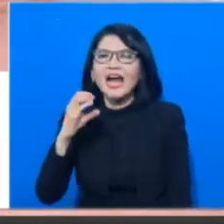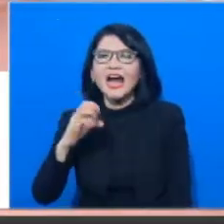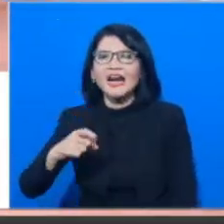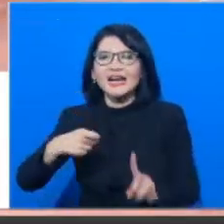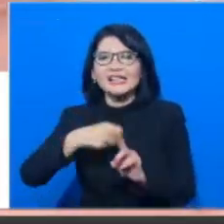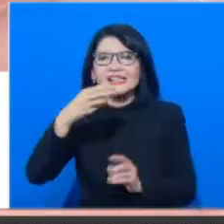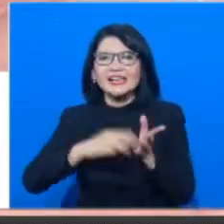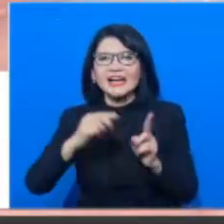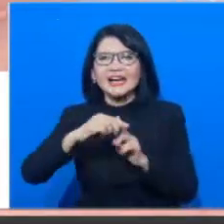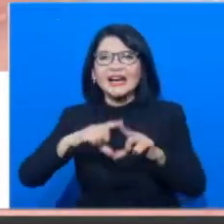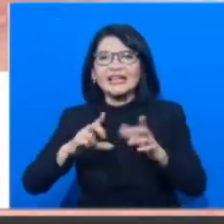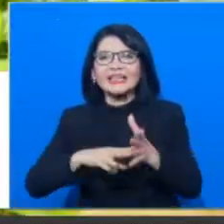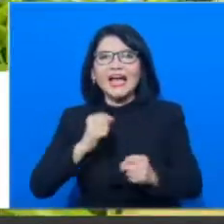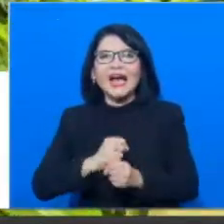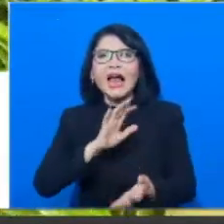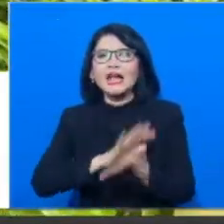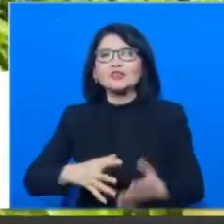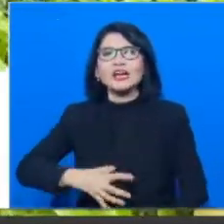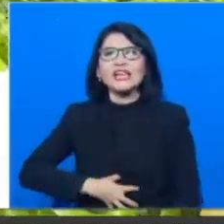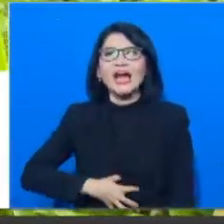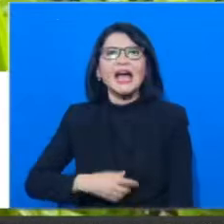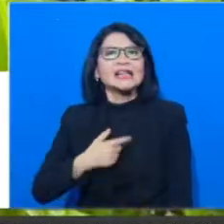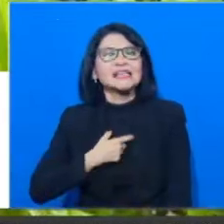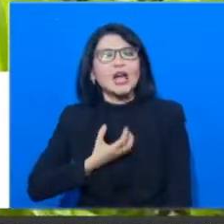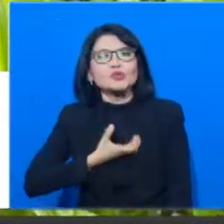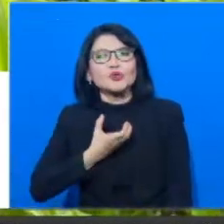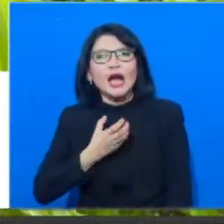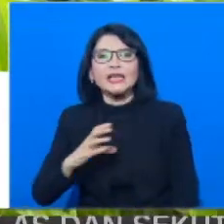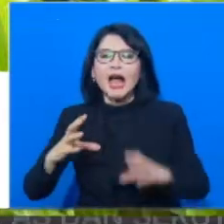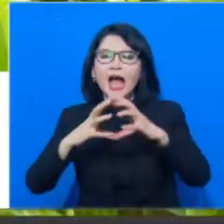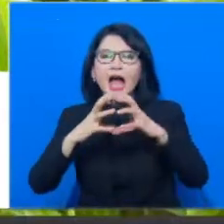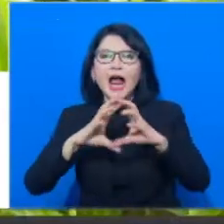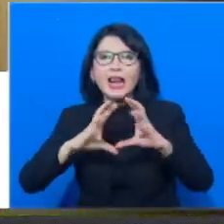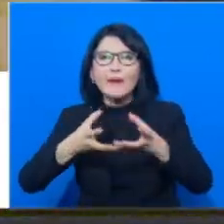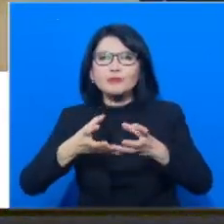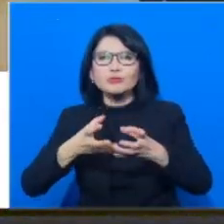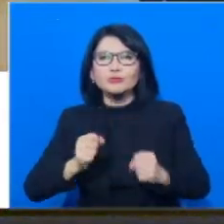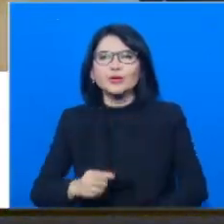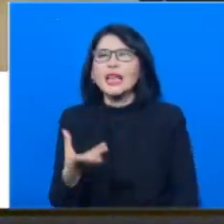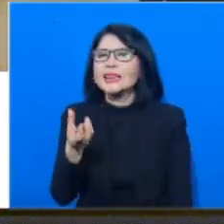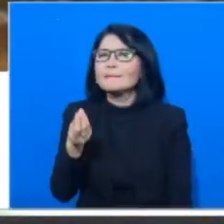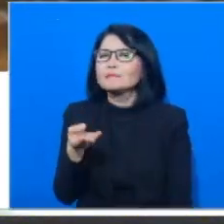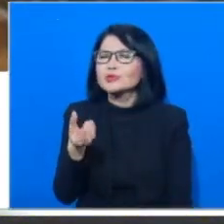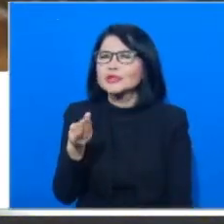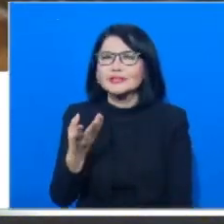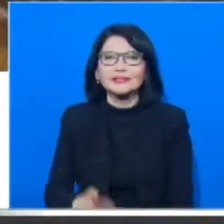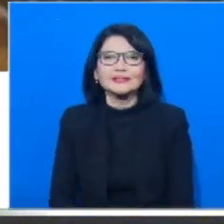ya, lebih kayaknya lebih kenyang kalau kita sih. Yang labu, lebih teksturnya lebih lembut.